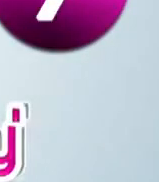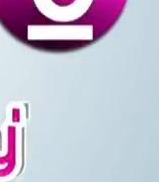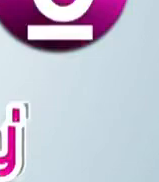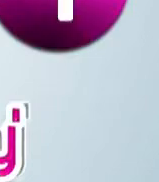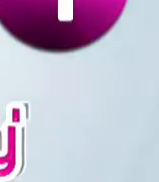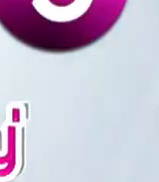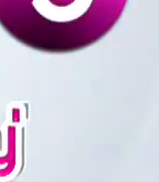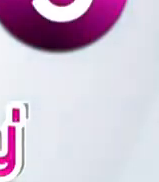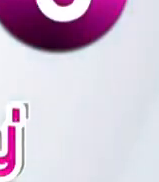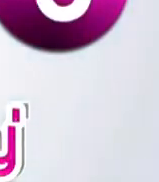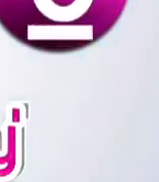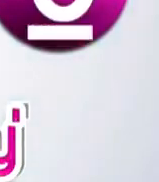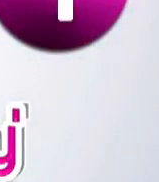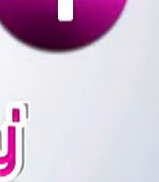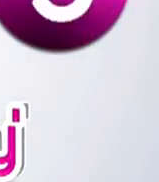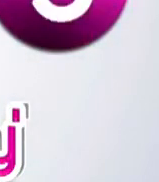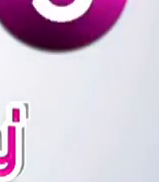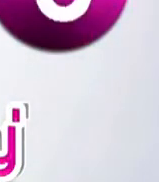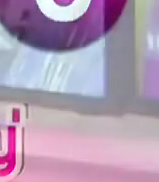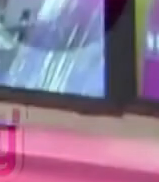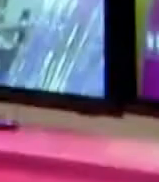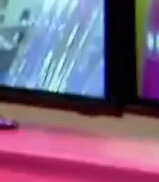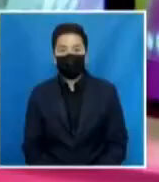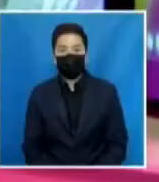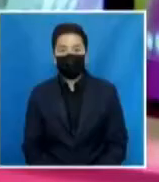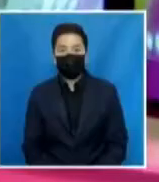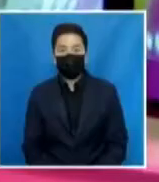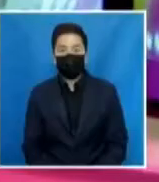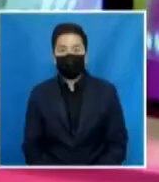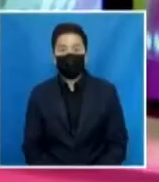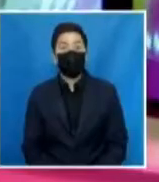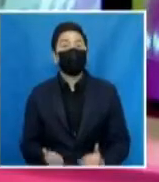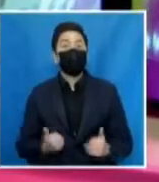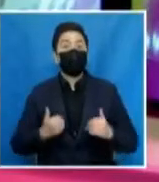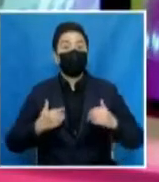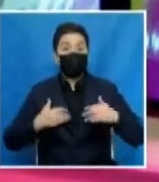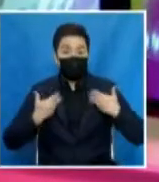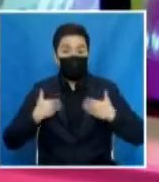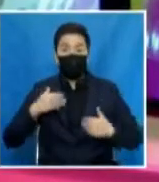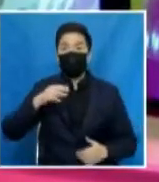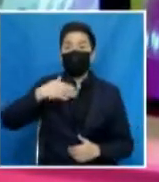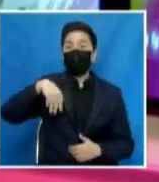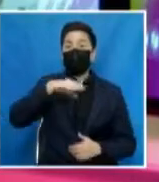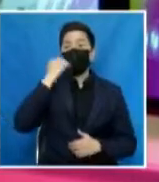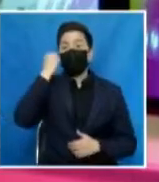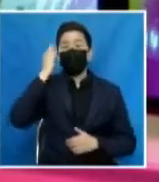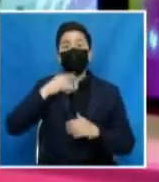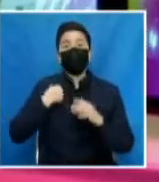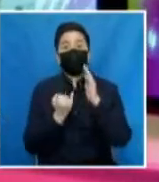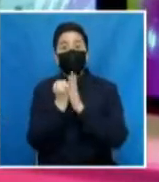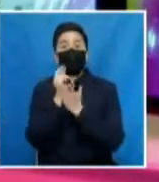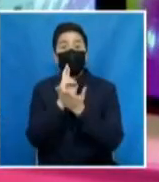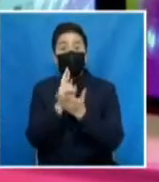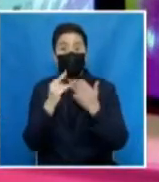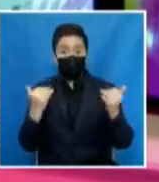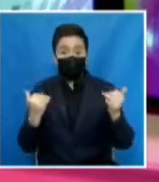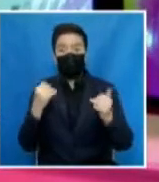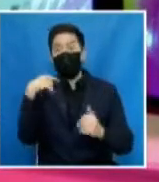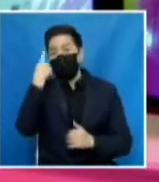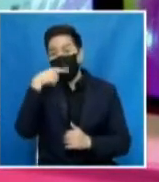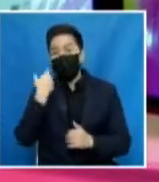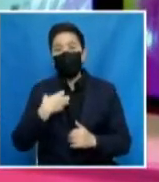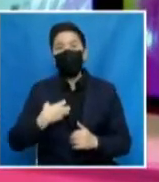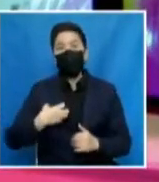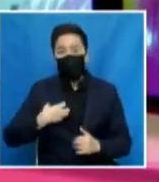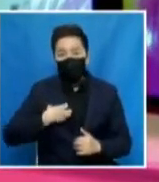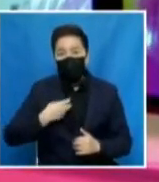เป็นพันไม่นานก็มากมาย ขอแสดงความยินดีกับทุกๆท่านที่ถูกรางวัลด้วยนะคะและคุณผู้ชมท่านใดที่ประ